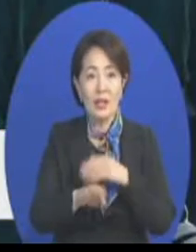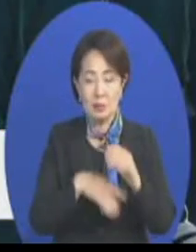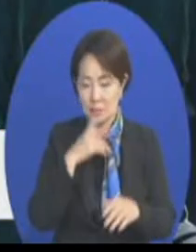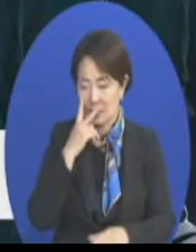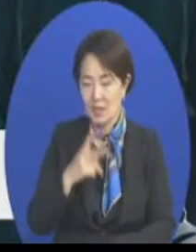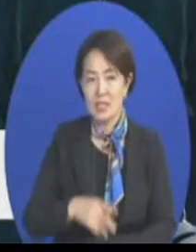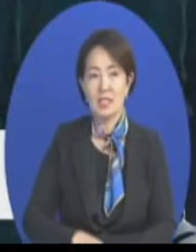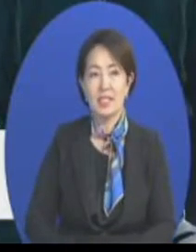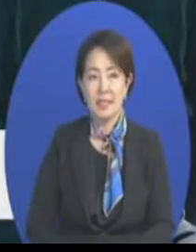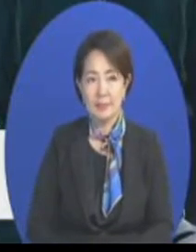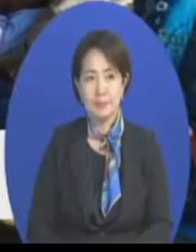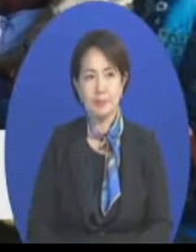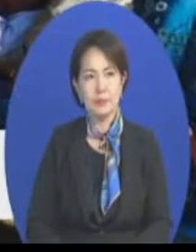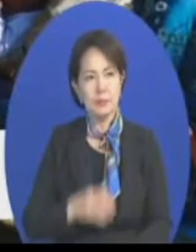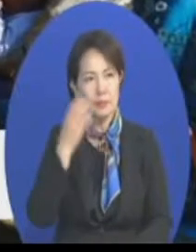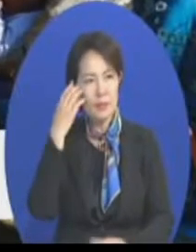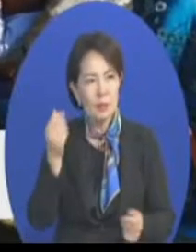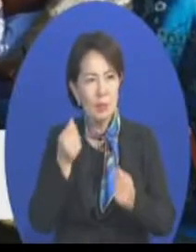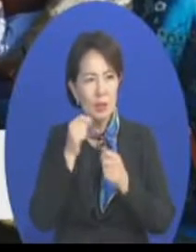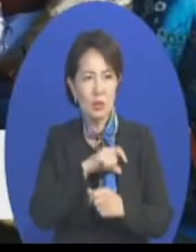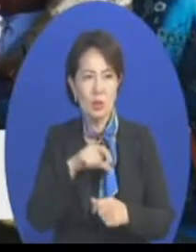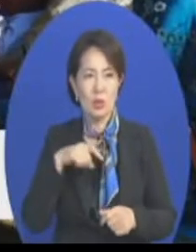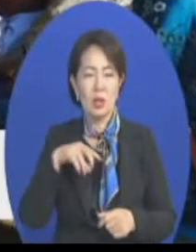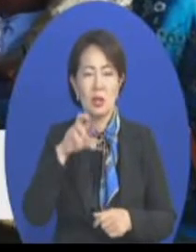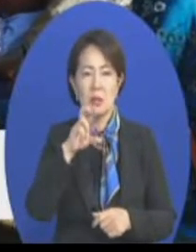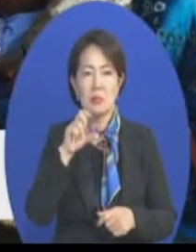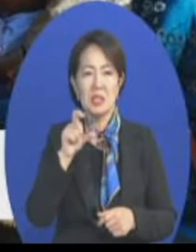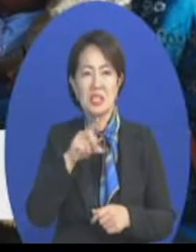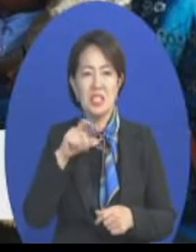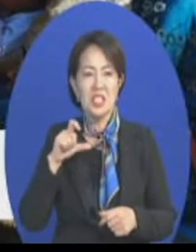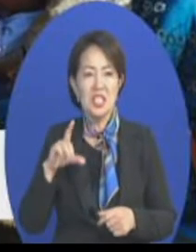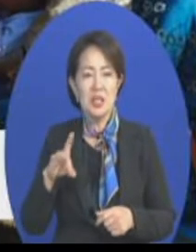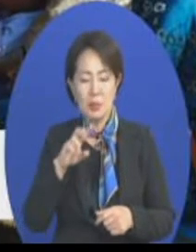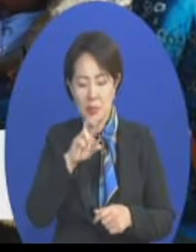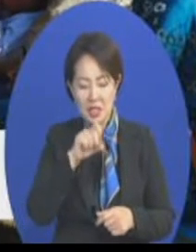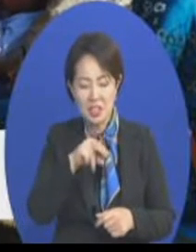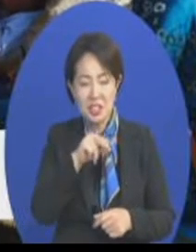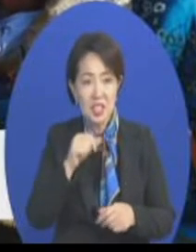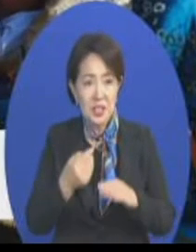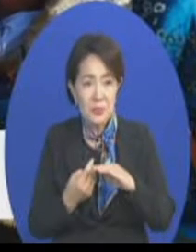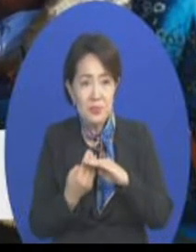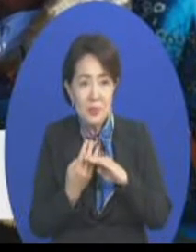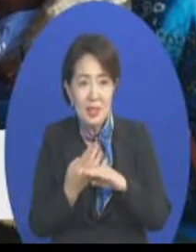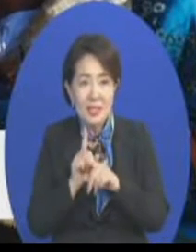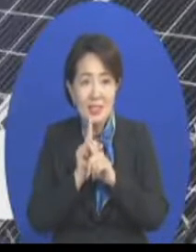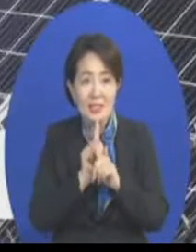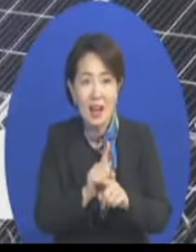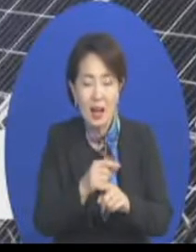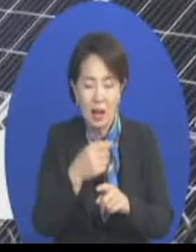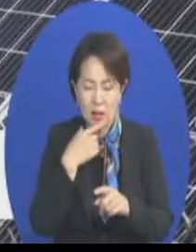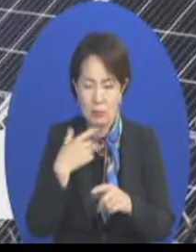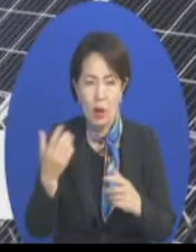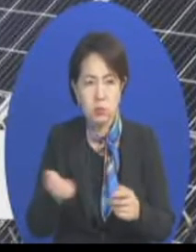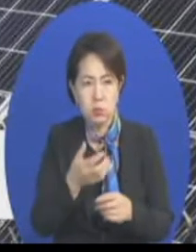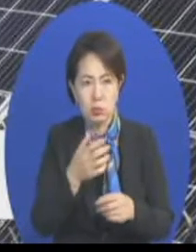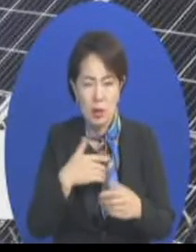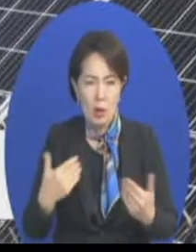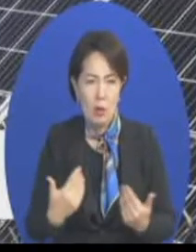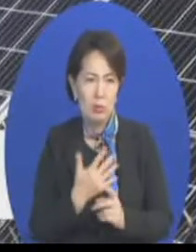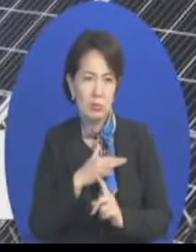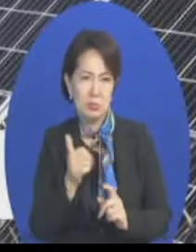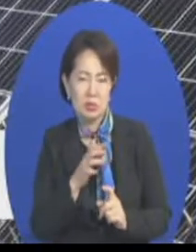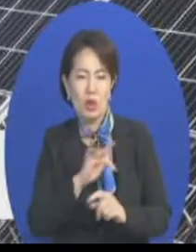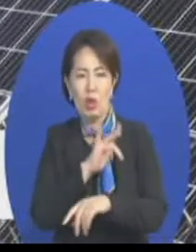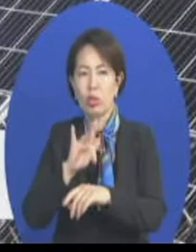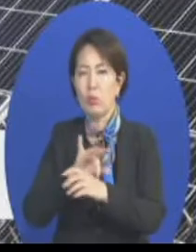байна. Малчтын хувьд бэлчээрээ дагаж малаа өсгөхийг илүүд үздэг. Гэхдээ амьдрах орчин таагүй бол төв суурин газар